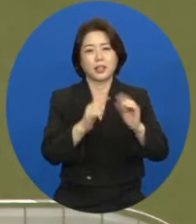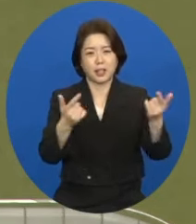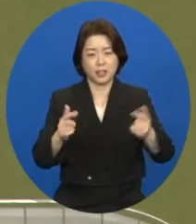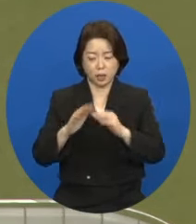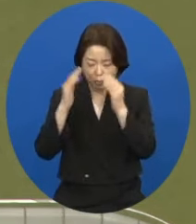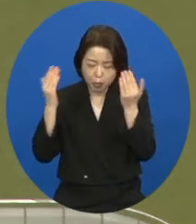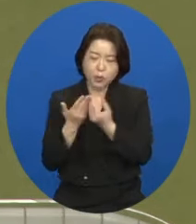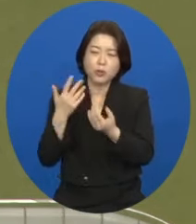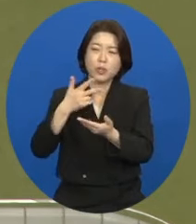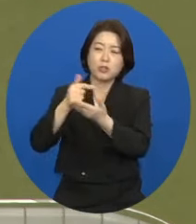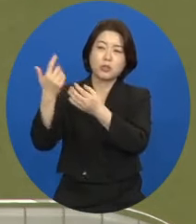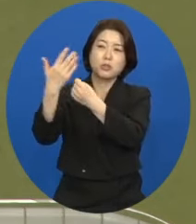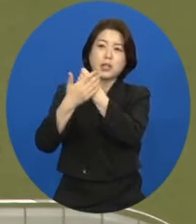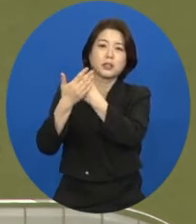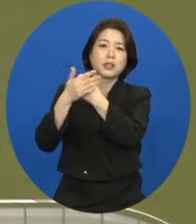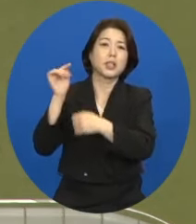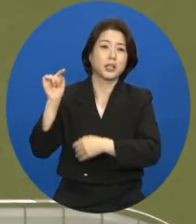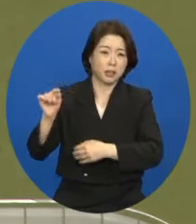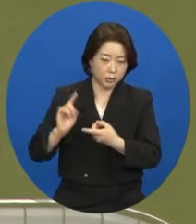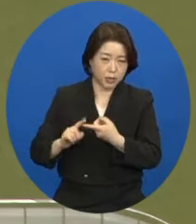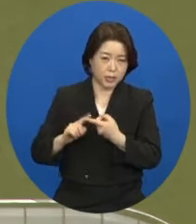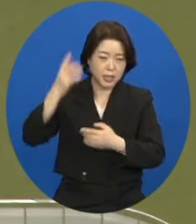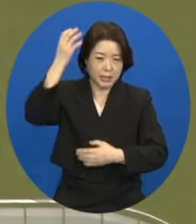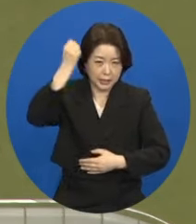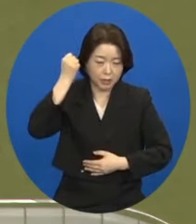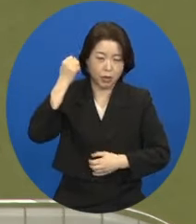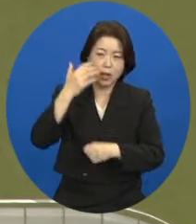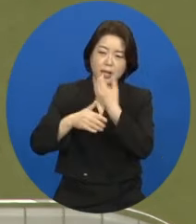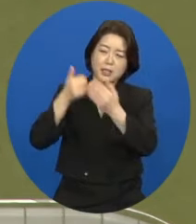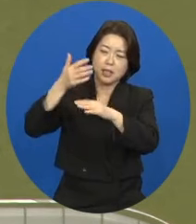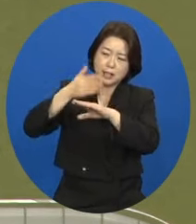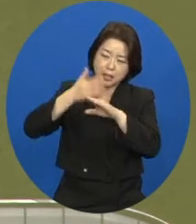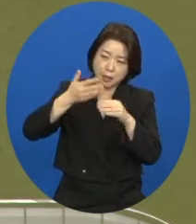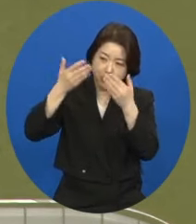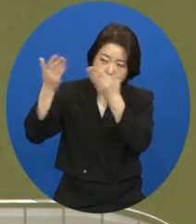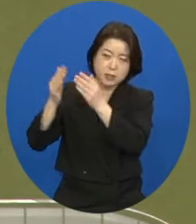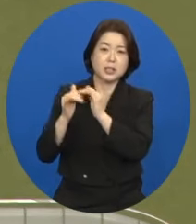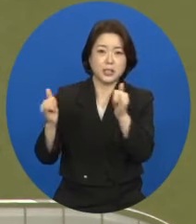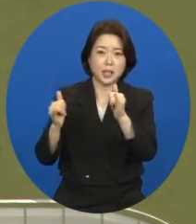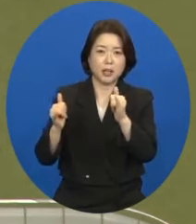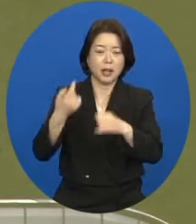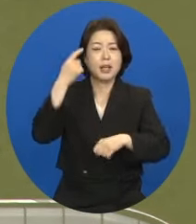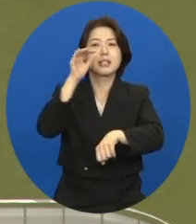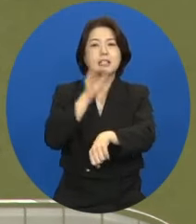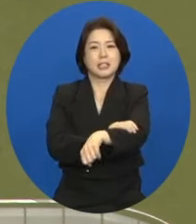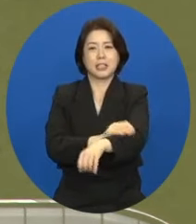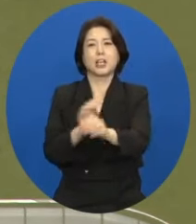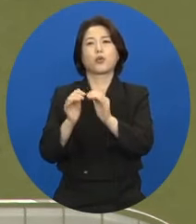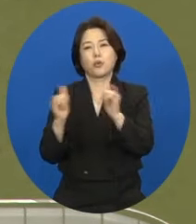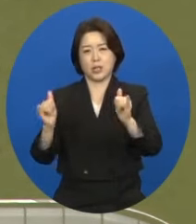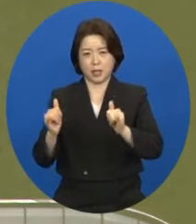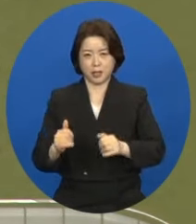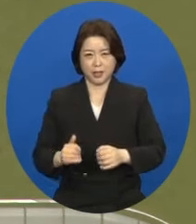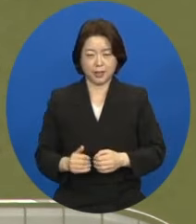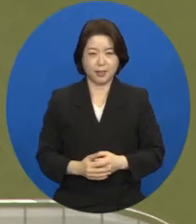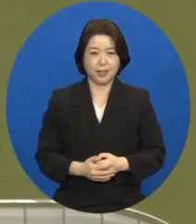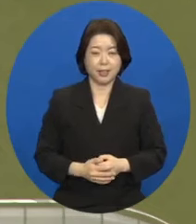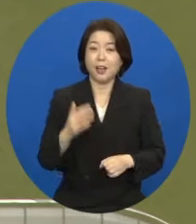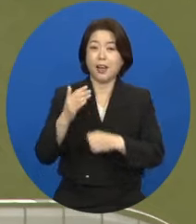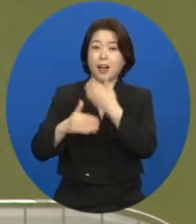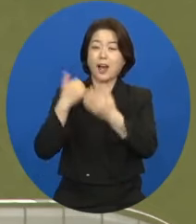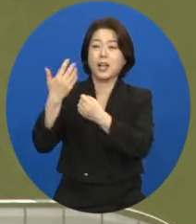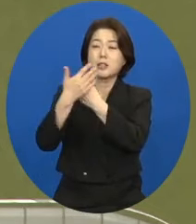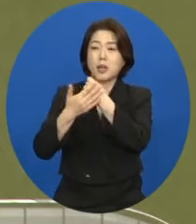주님의 은혜임을 기억하고 하나님께 감사하는 자가 바로 지혜로운 자입니다. 하나님의